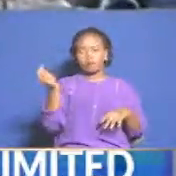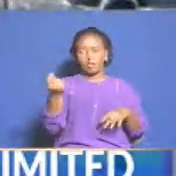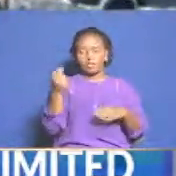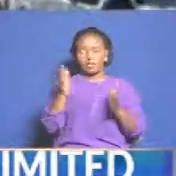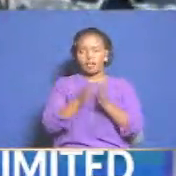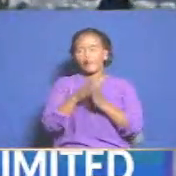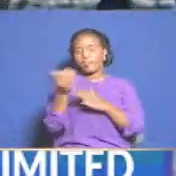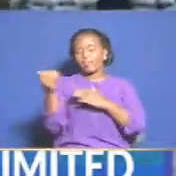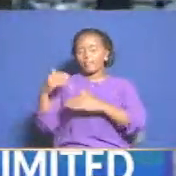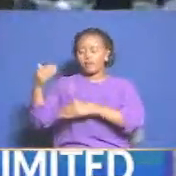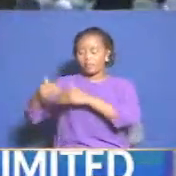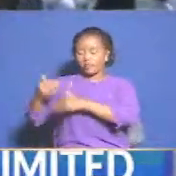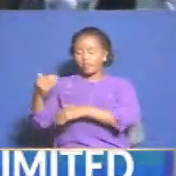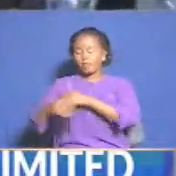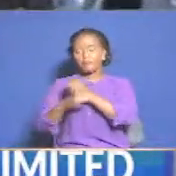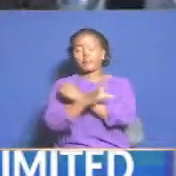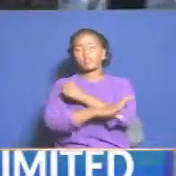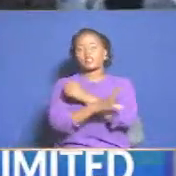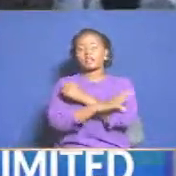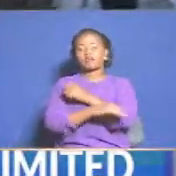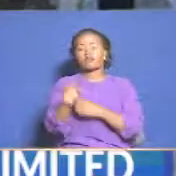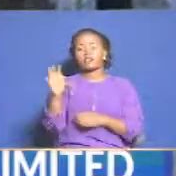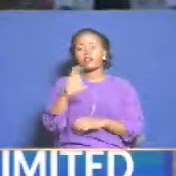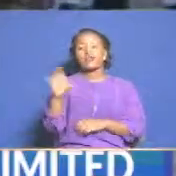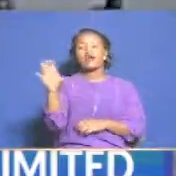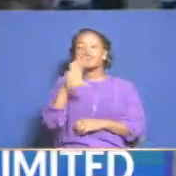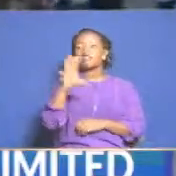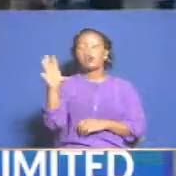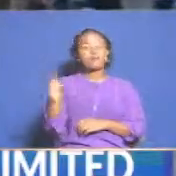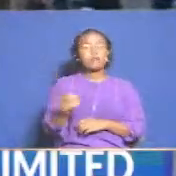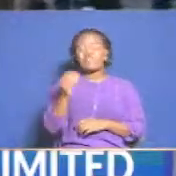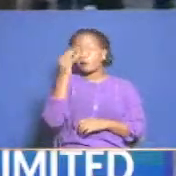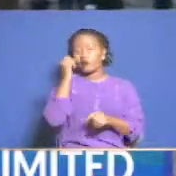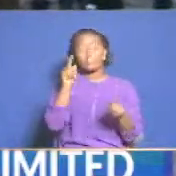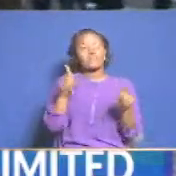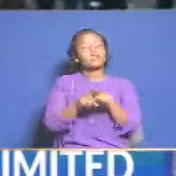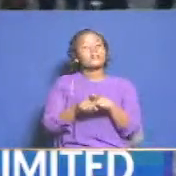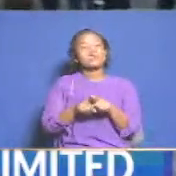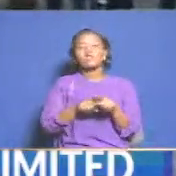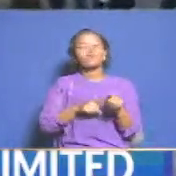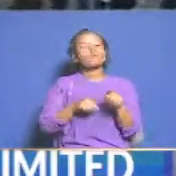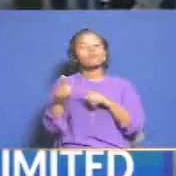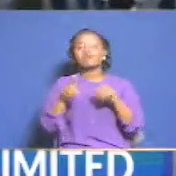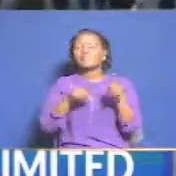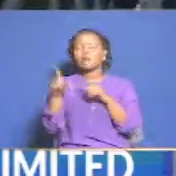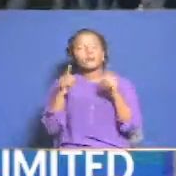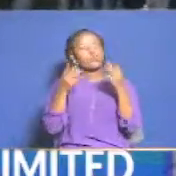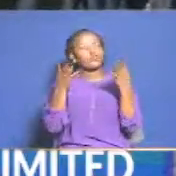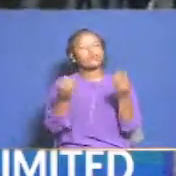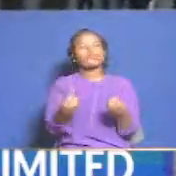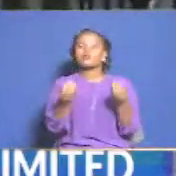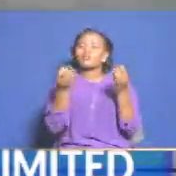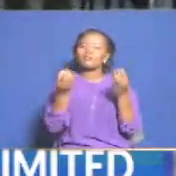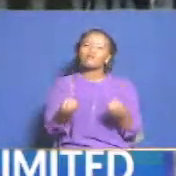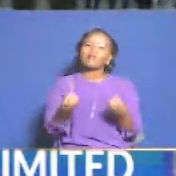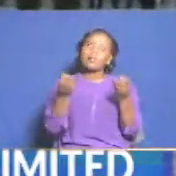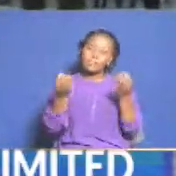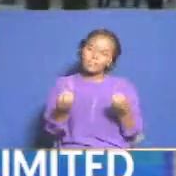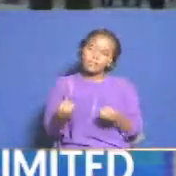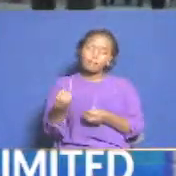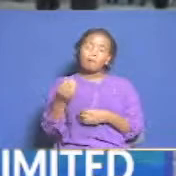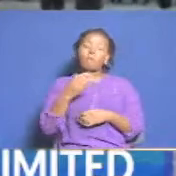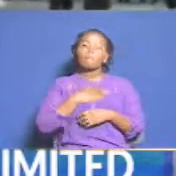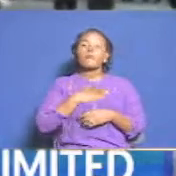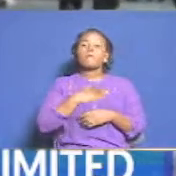tuwe wananchi wa Afrika Mashariki kwa sababu matembezi pia yatakuwa rahisi, na hiyo ndiyo tuataka. Na mimi nawauliza